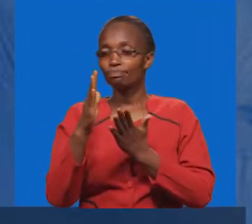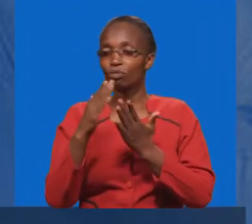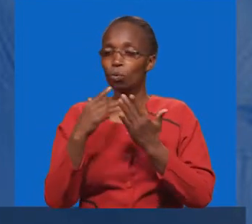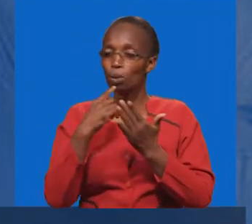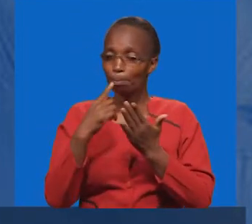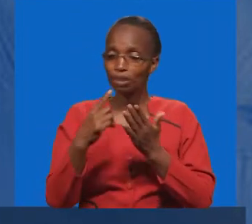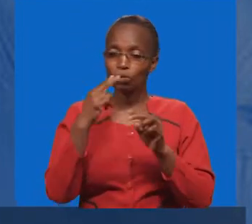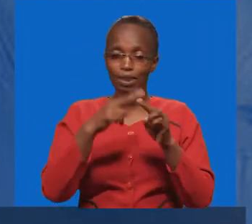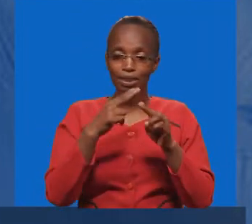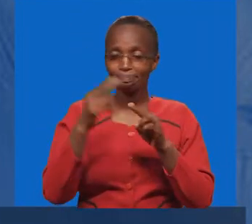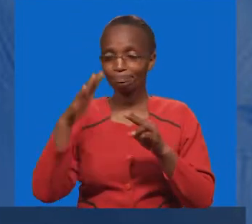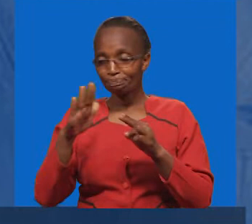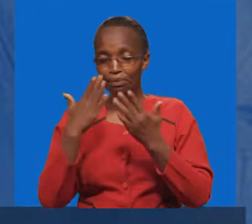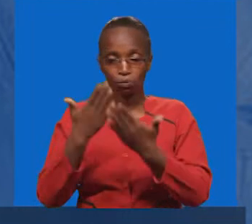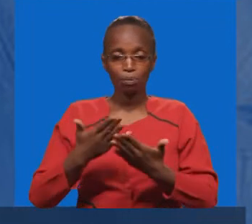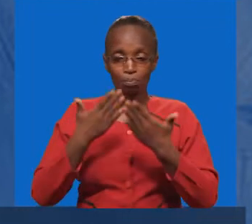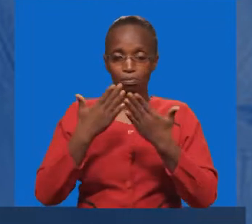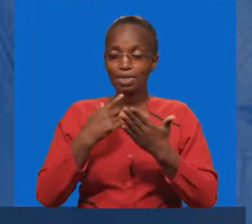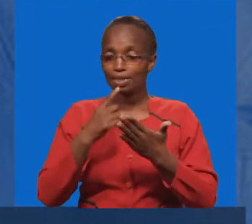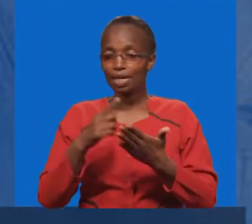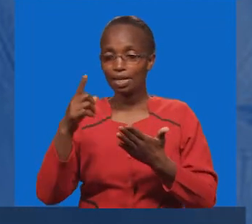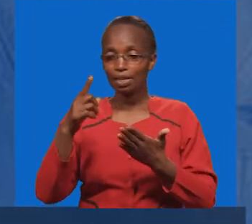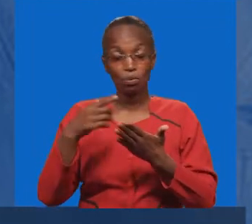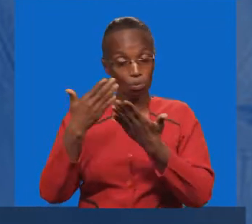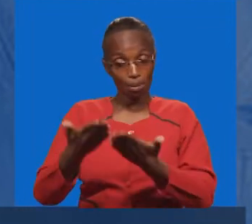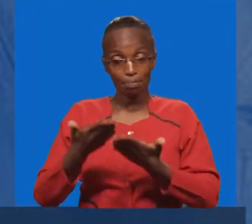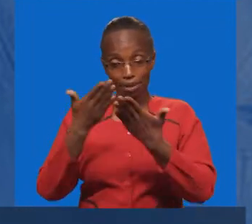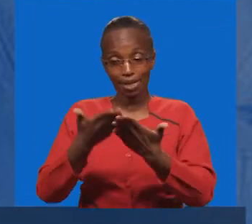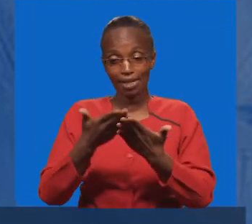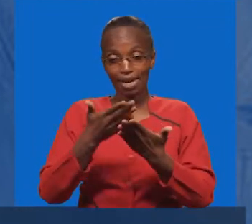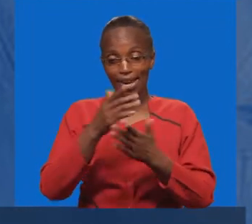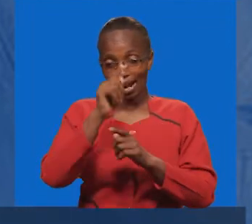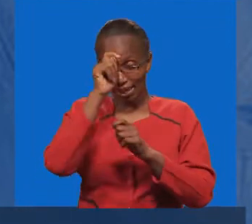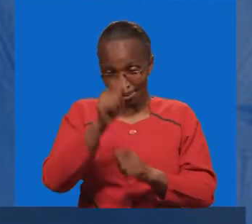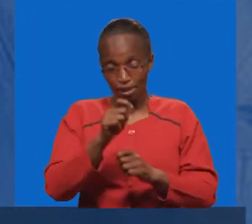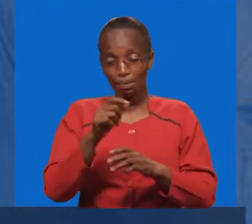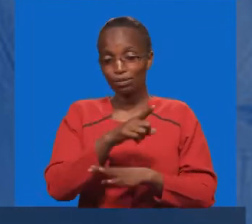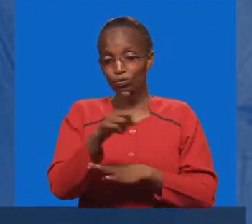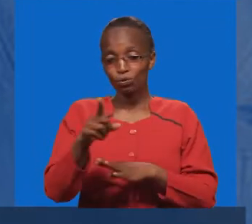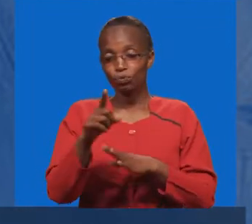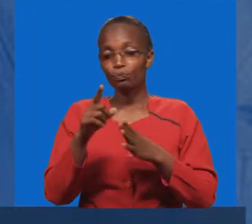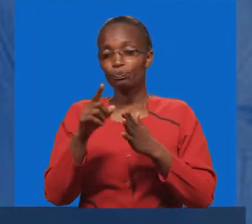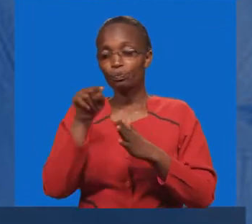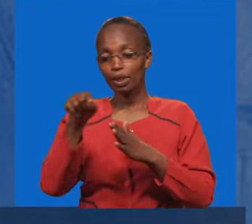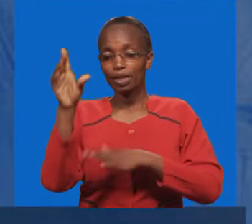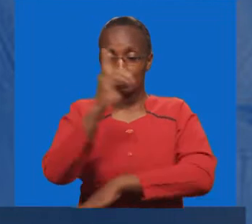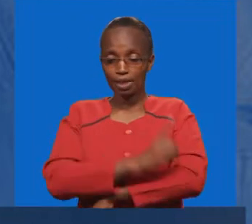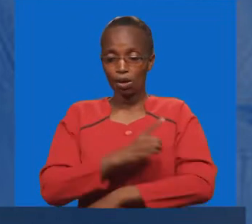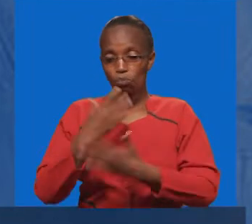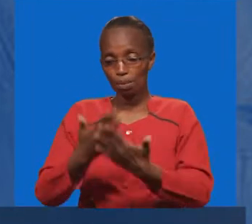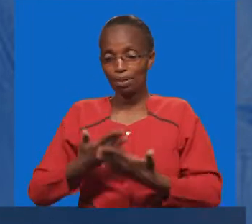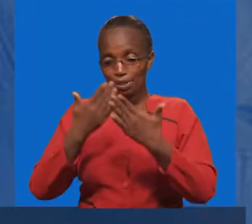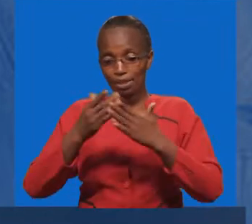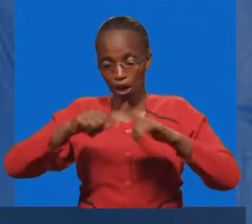Baba uliye mkuu, twaja mbele zako tukisema wastahili sifa na heshima na utukufu kwa ajili ya siku njema ambayo